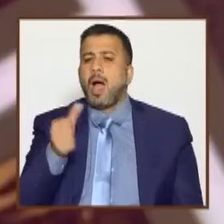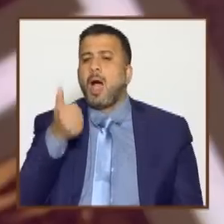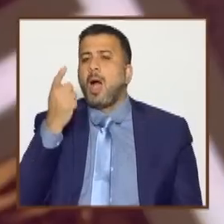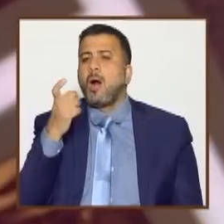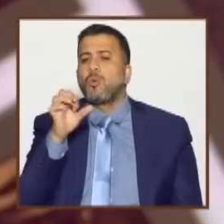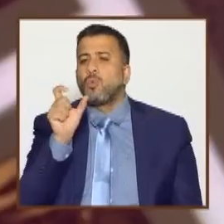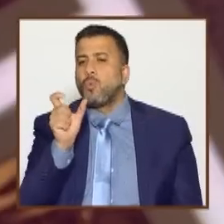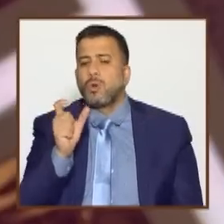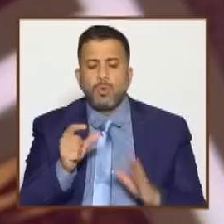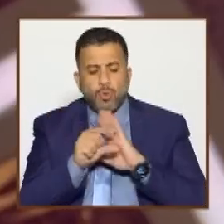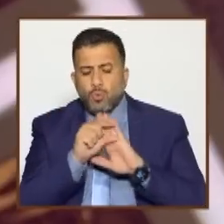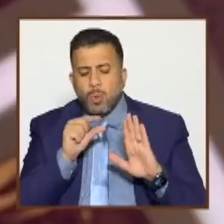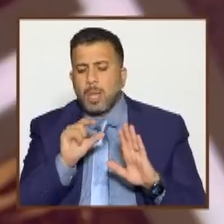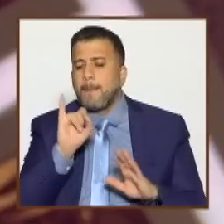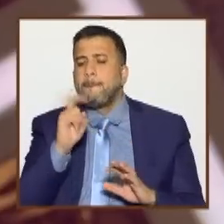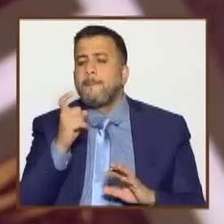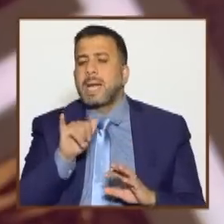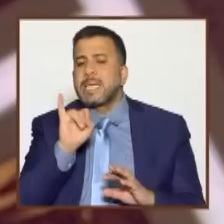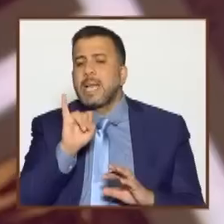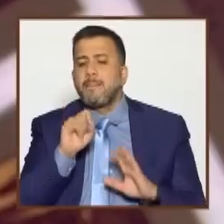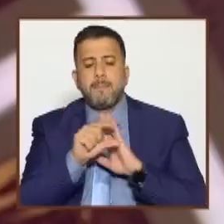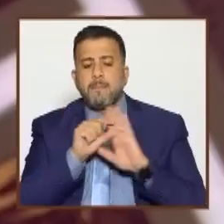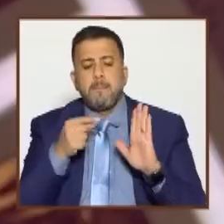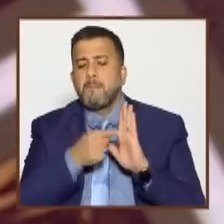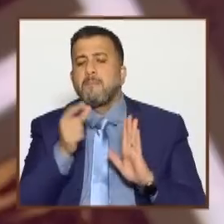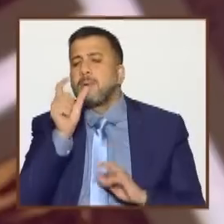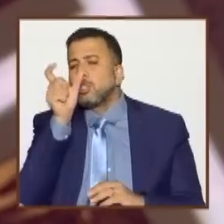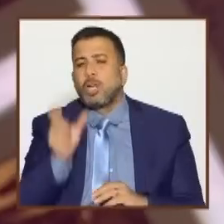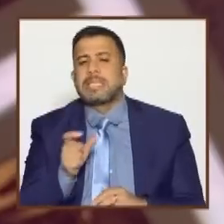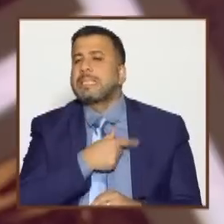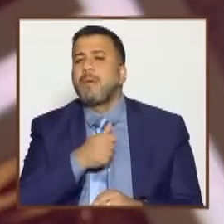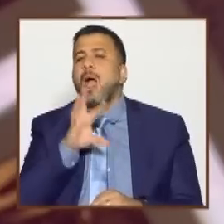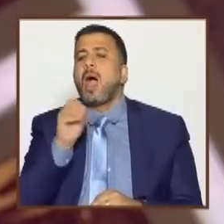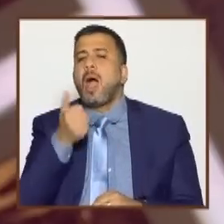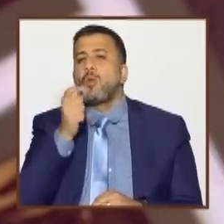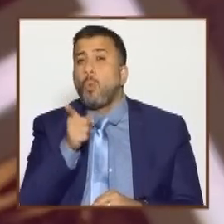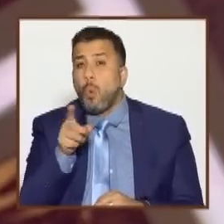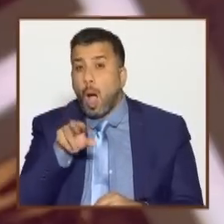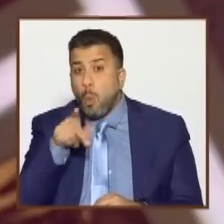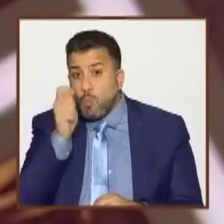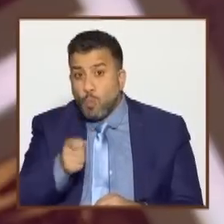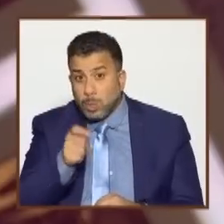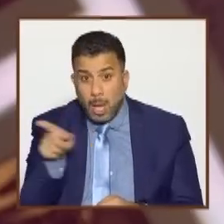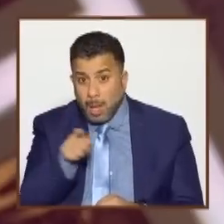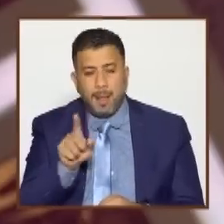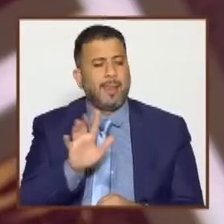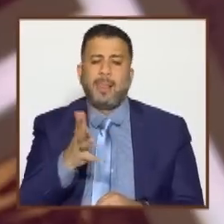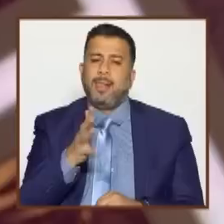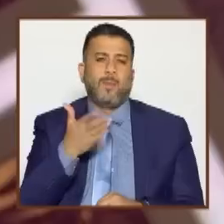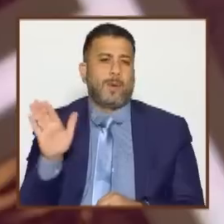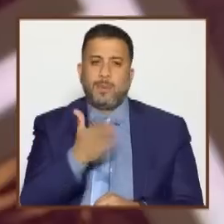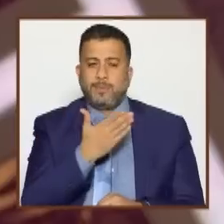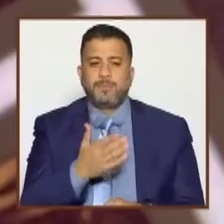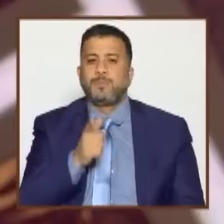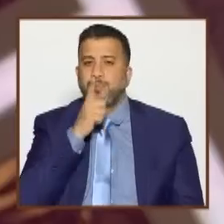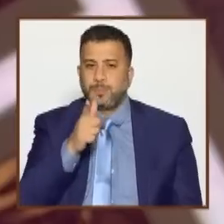هذا المذكور في سورة مريم. أبو عائشة من السودان يسأل عن بلع الريق، يقول هل يفطر؟ يا أبا عائشة، بالنسبة لبلع